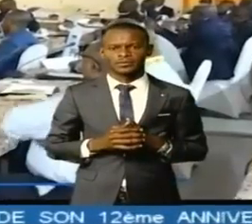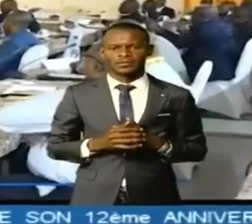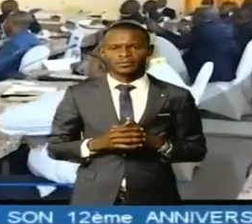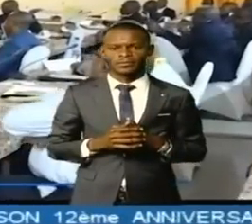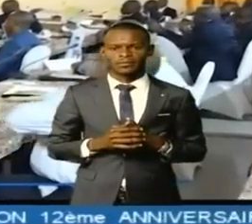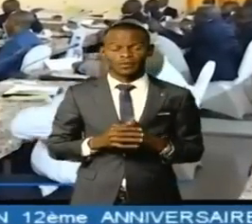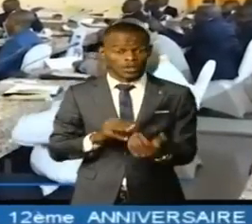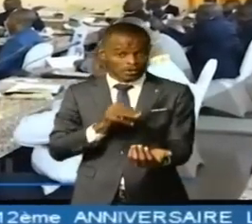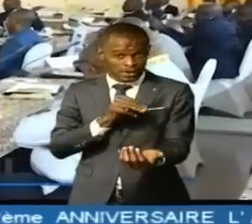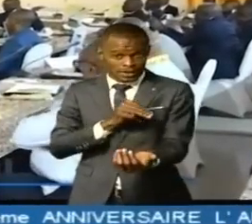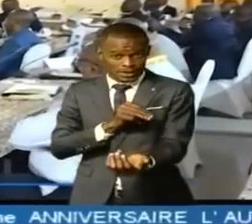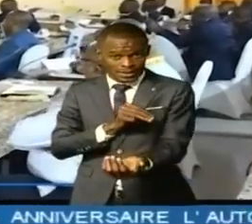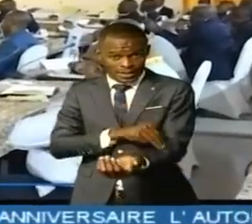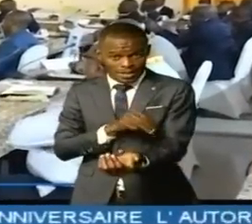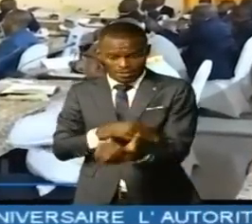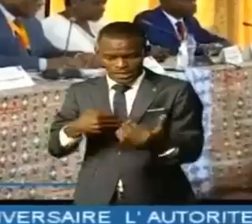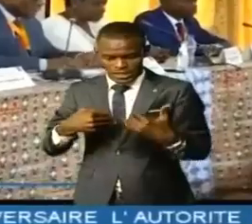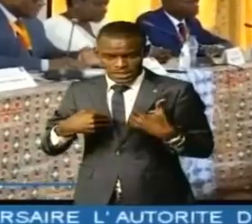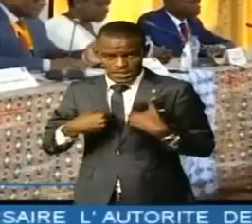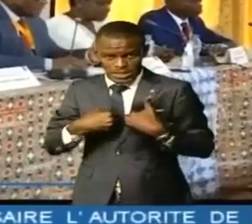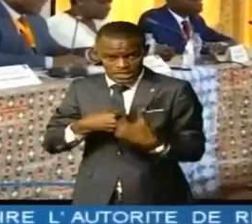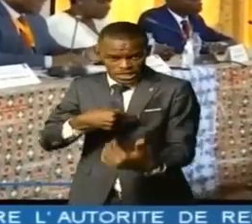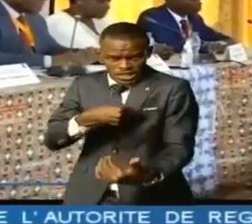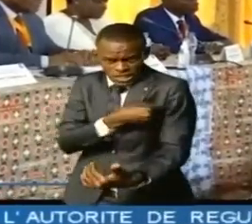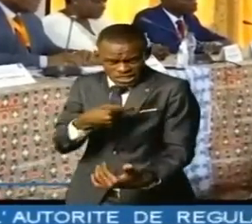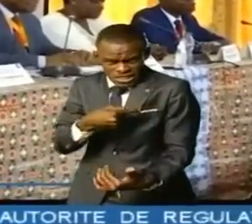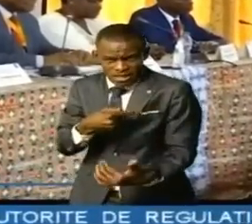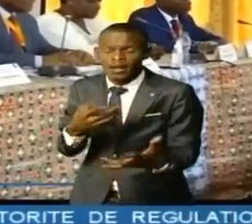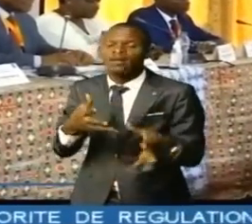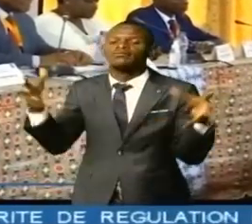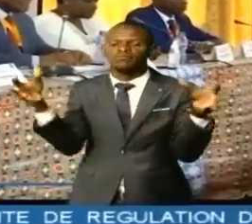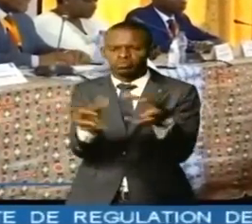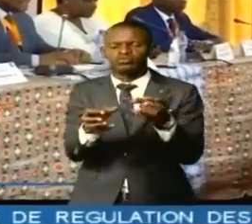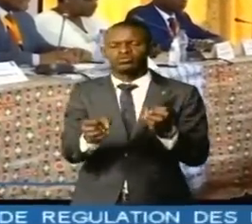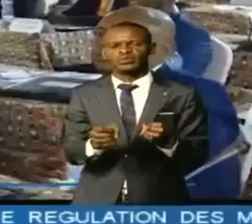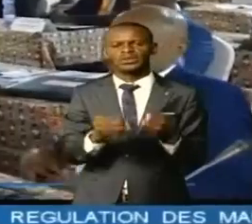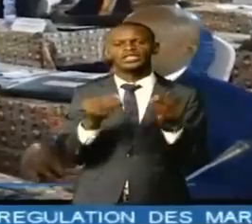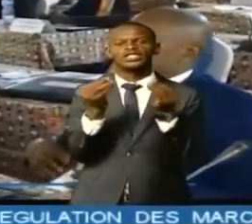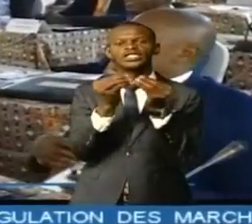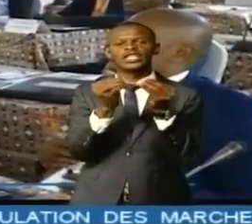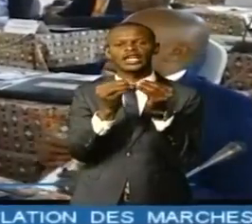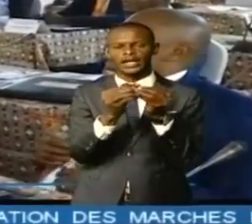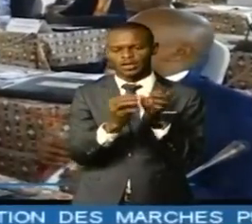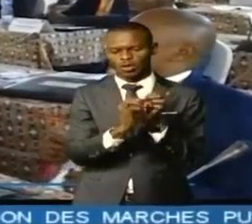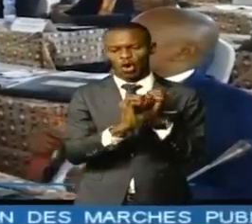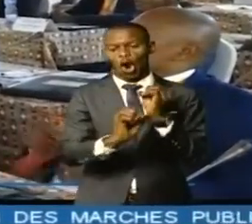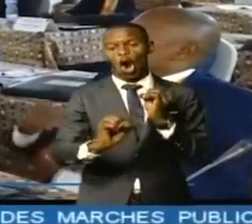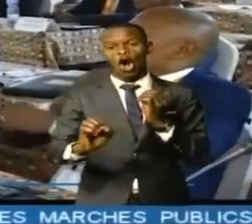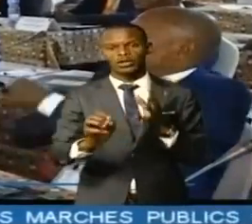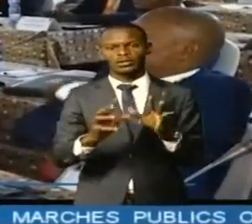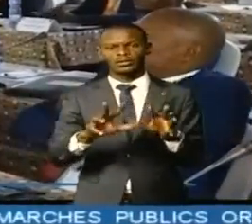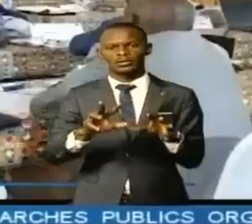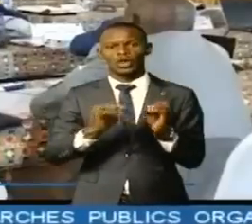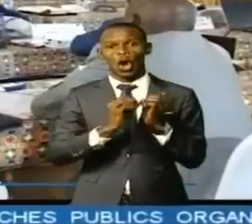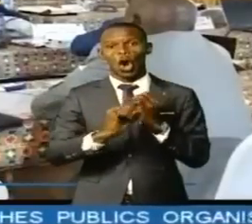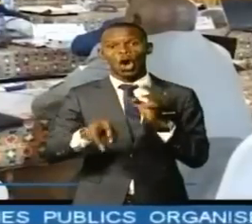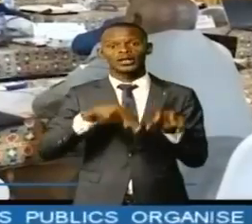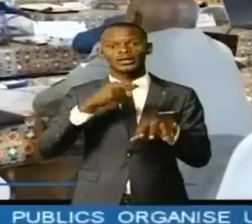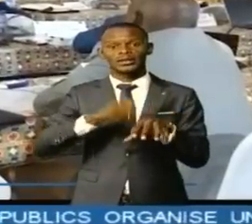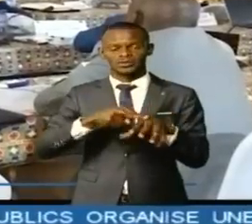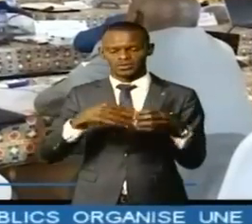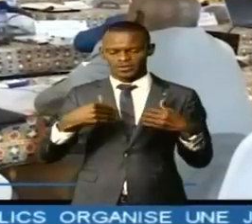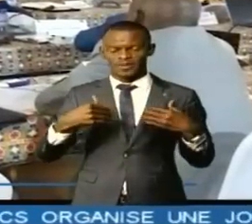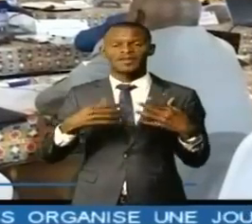la République démocratique du Congo, réunis au sein de l'Ordre national des médecins vétérinaires, ont bouclé leur assemblée générale de 3 jours